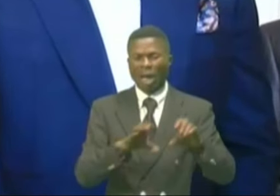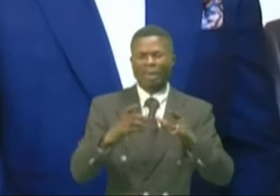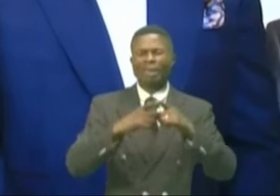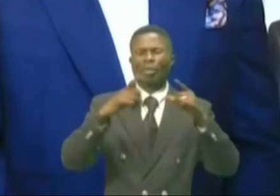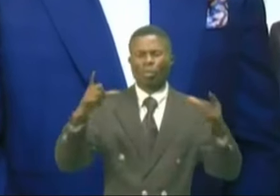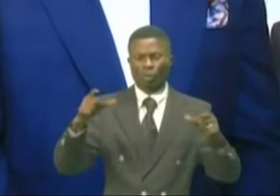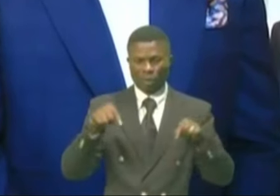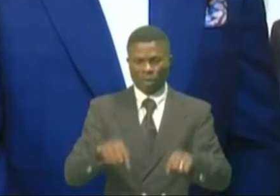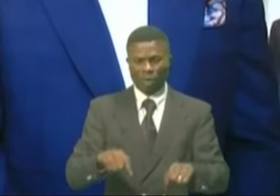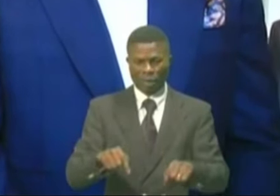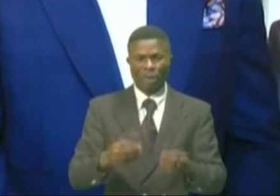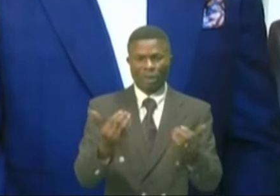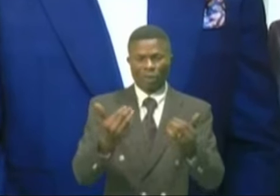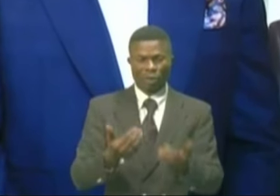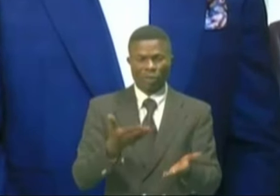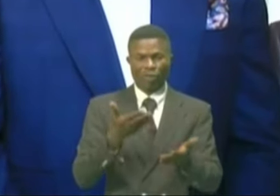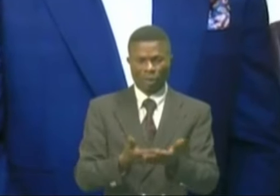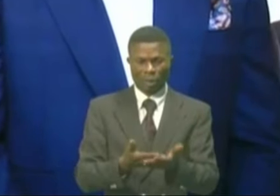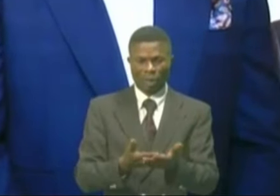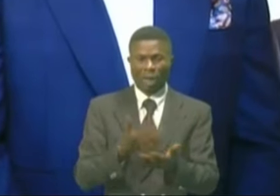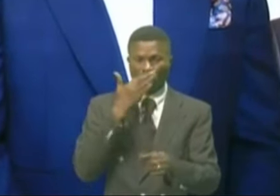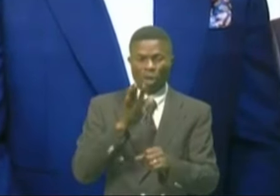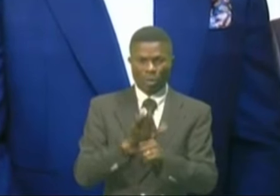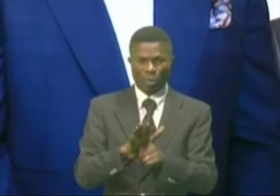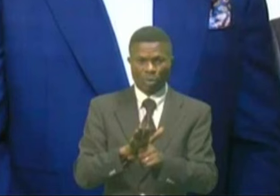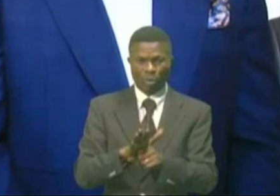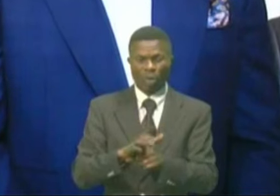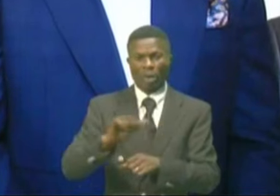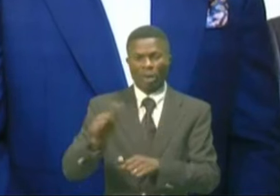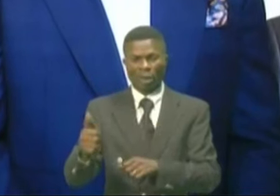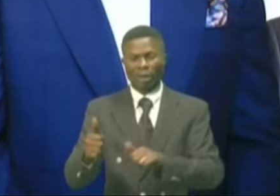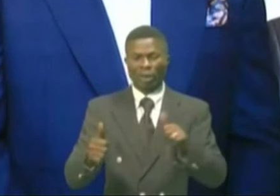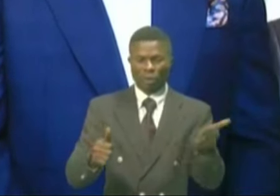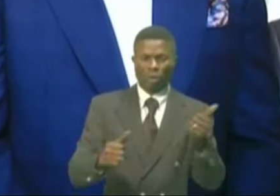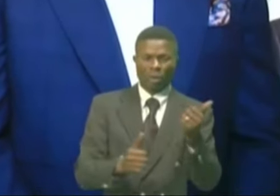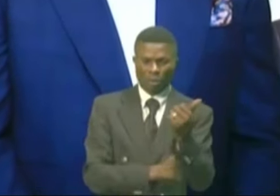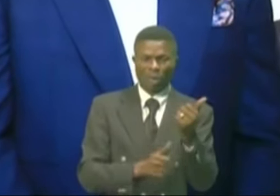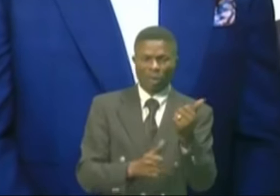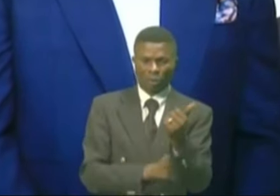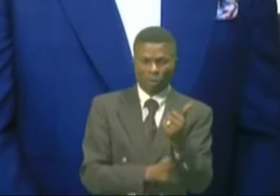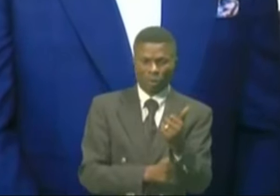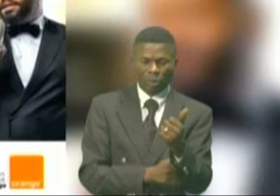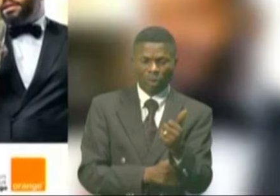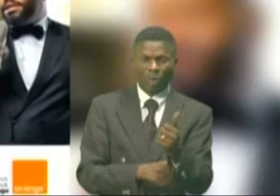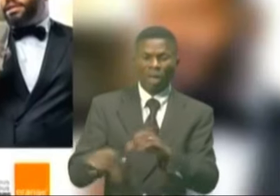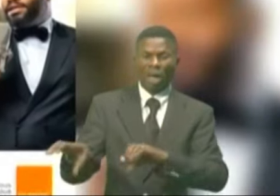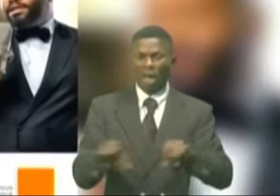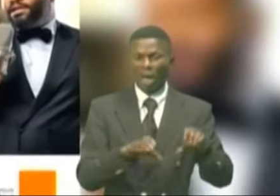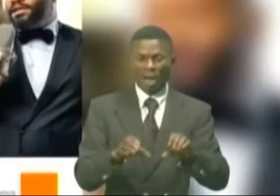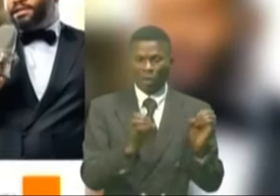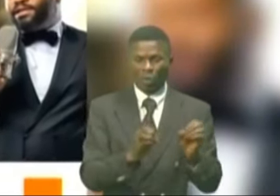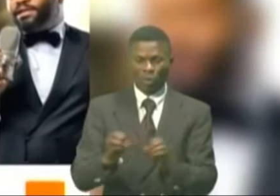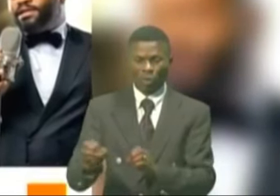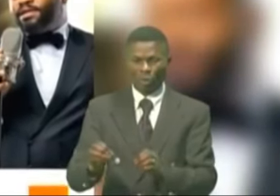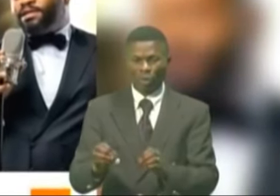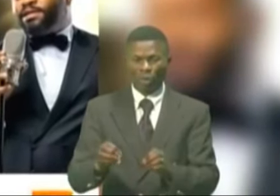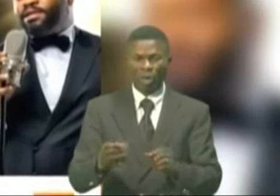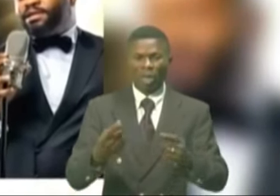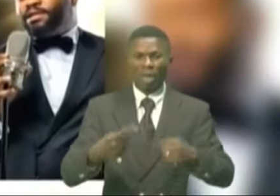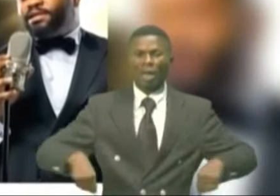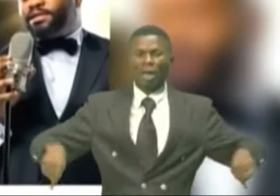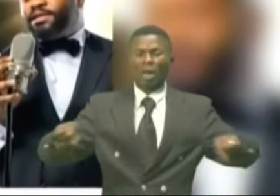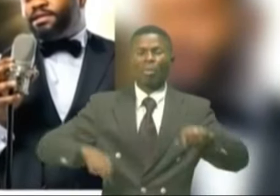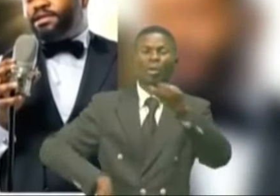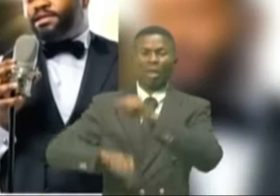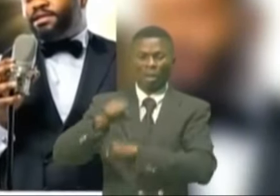célébration. Je voudrais ici rassurer les uns les autres que la manifestation va se tenir au stade